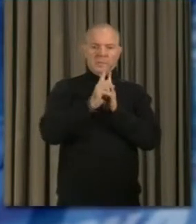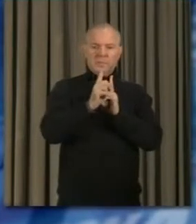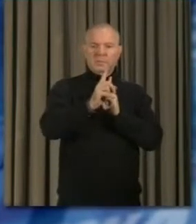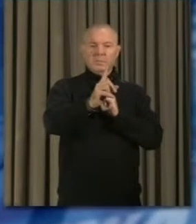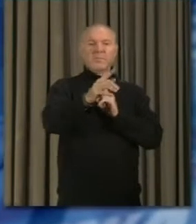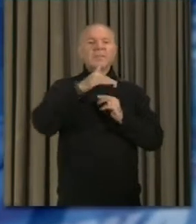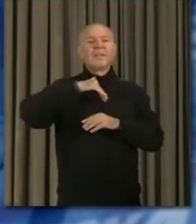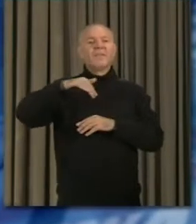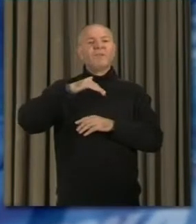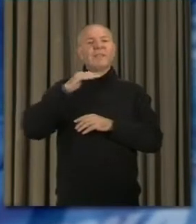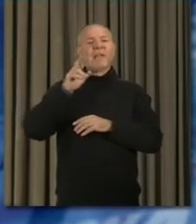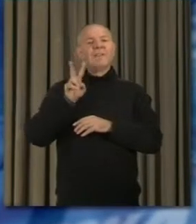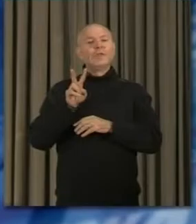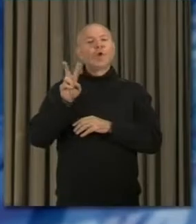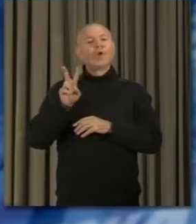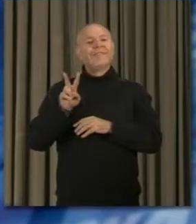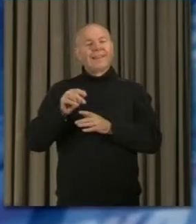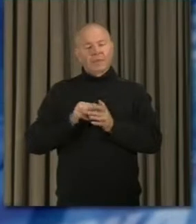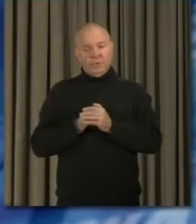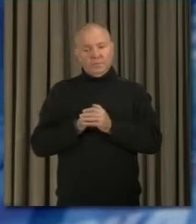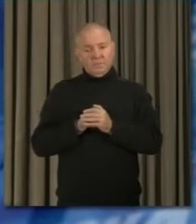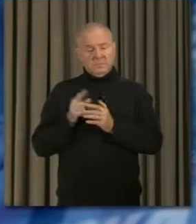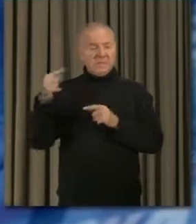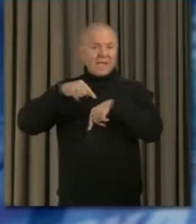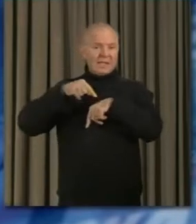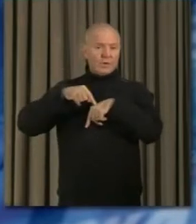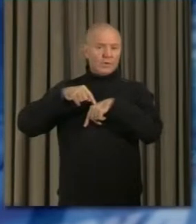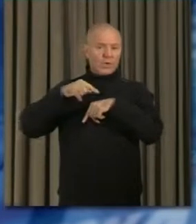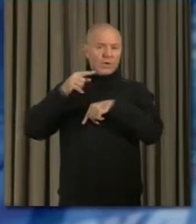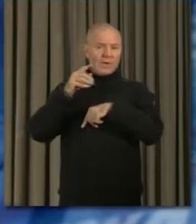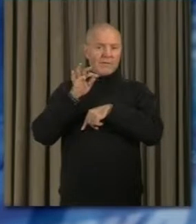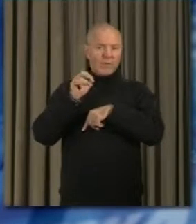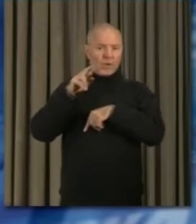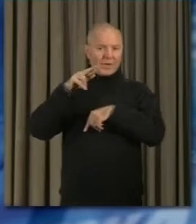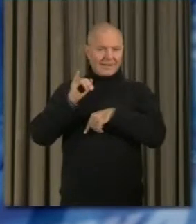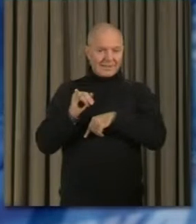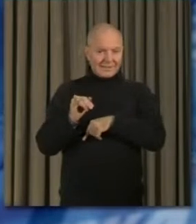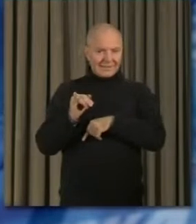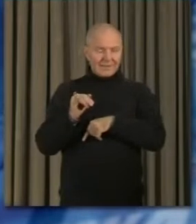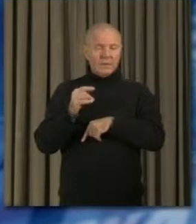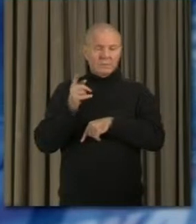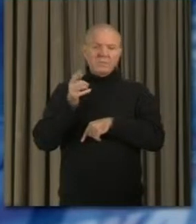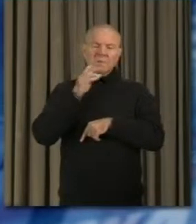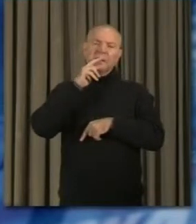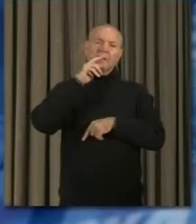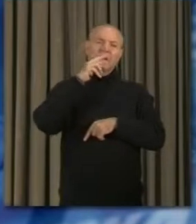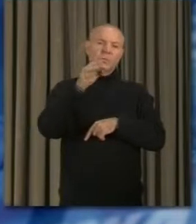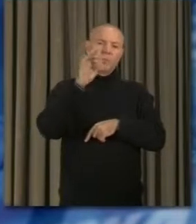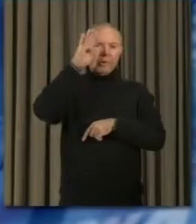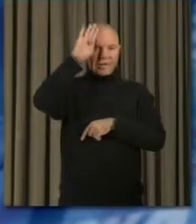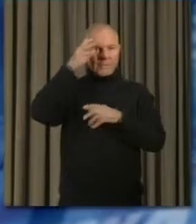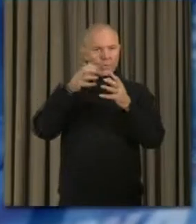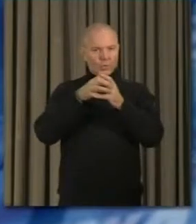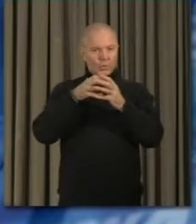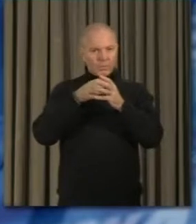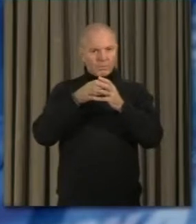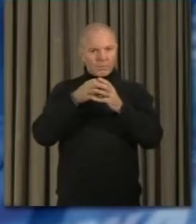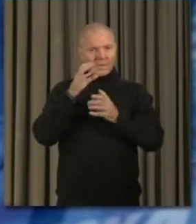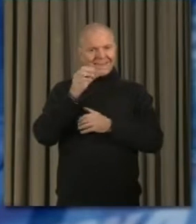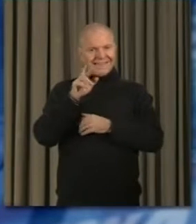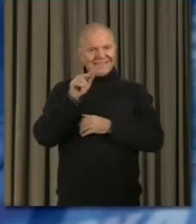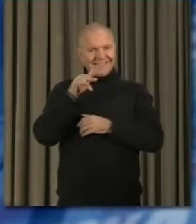comunicato l'assessore ai lavori pubblici Massimo Forni in altra sera in consiglio comunale rispondendo all'interpellanza della capogruppo di Forza Italia Mirella